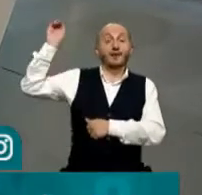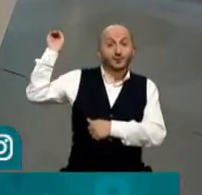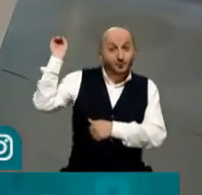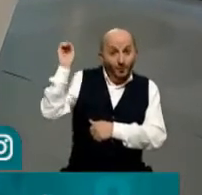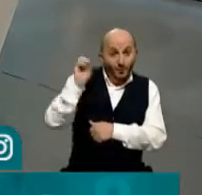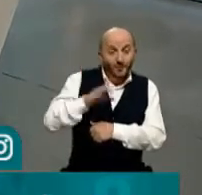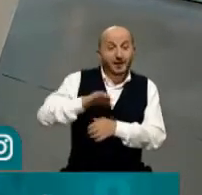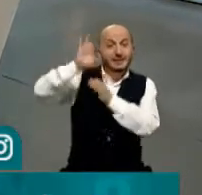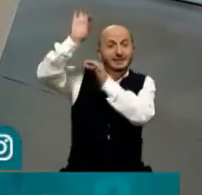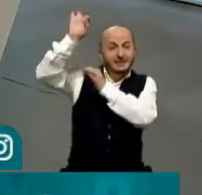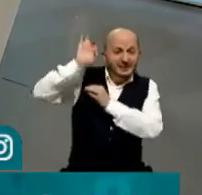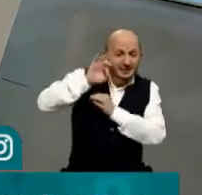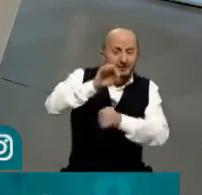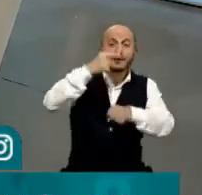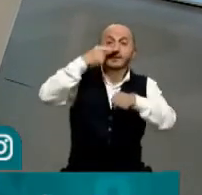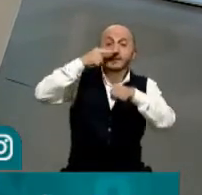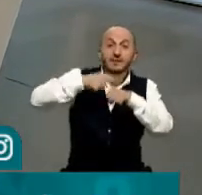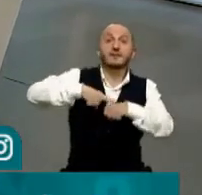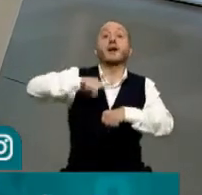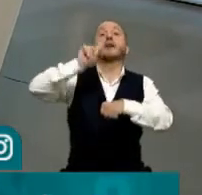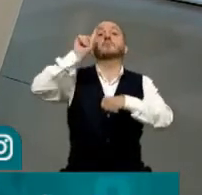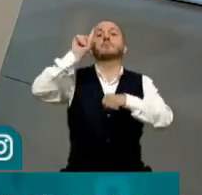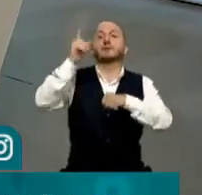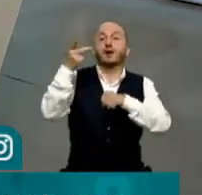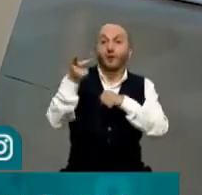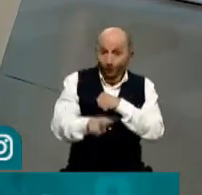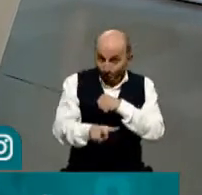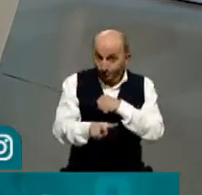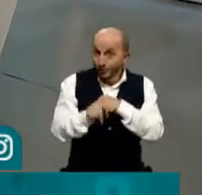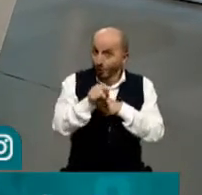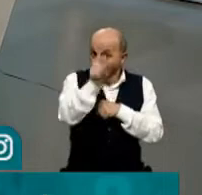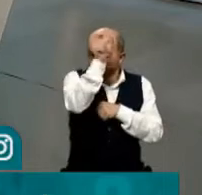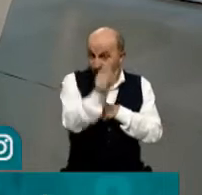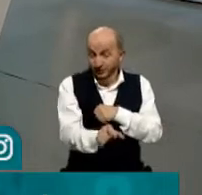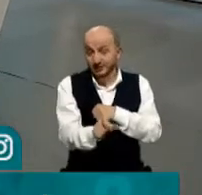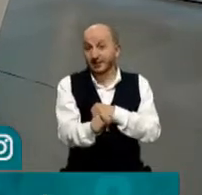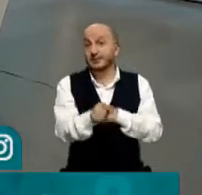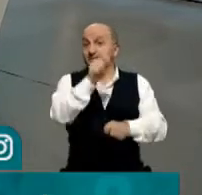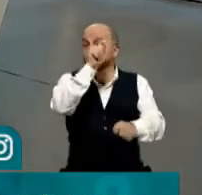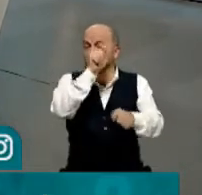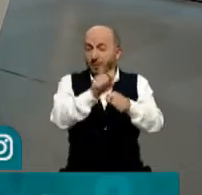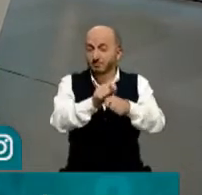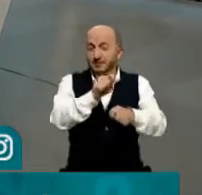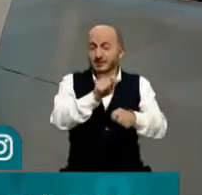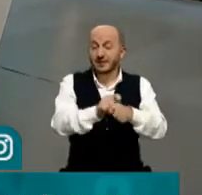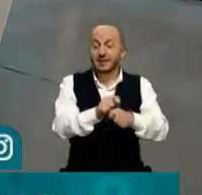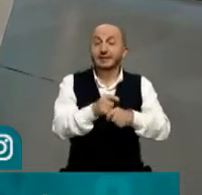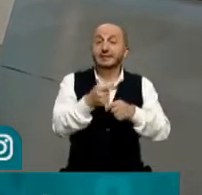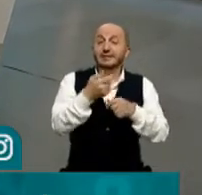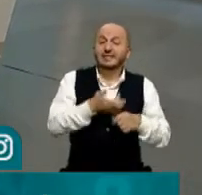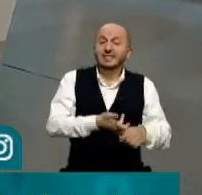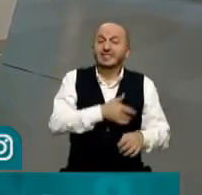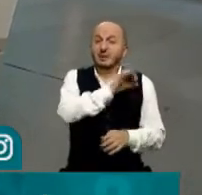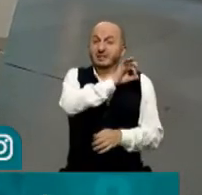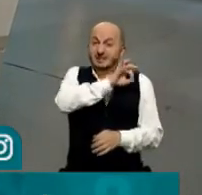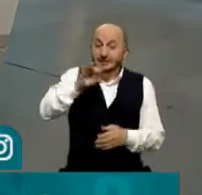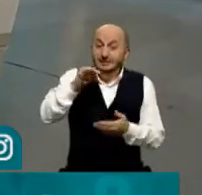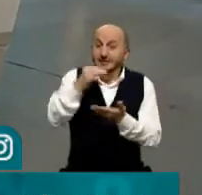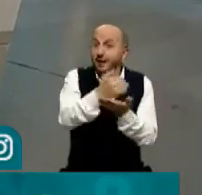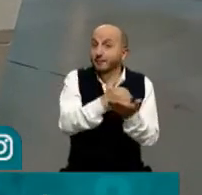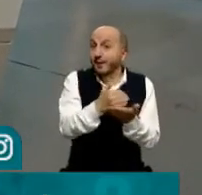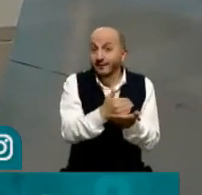gönderdiklerine, indirdiklerine iman etmediği halde ölürse, o kişilerin yaptığı imansız